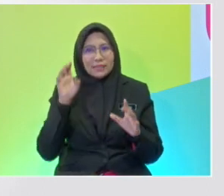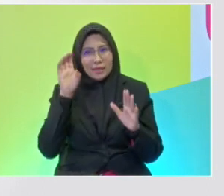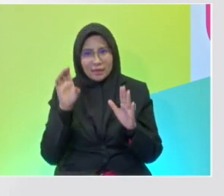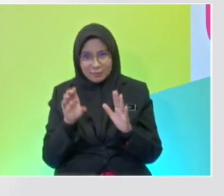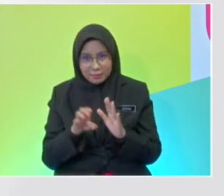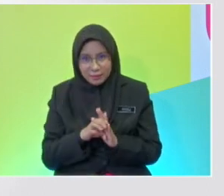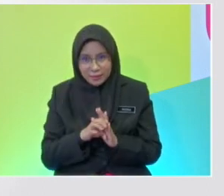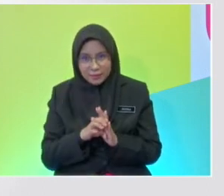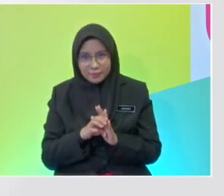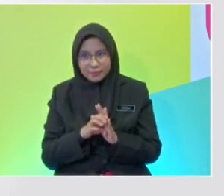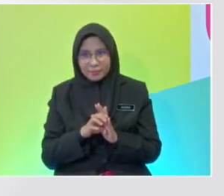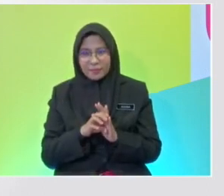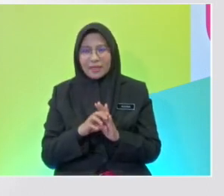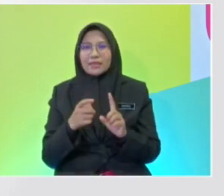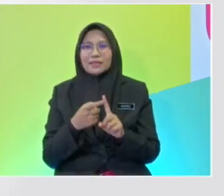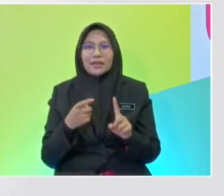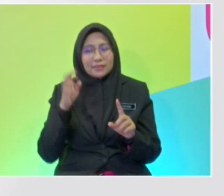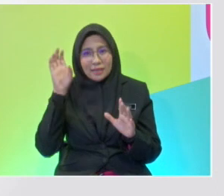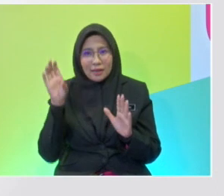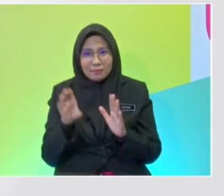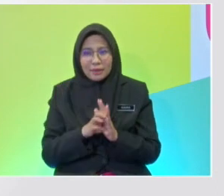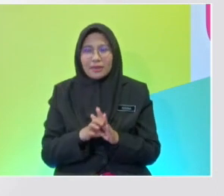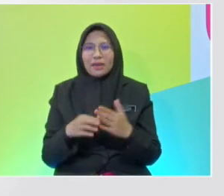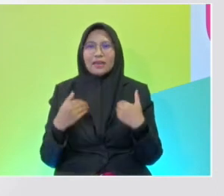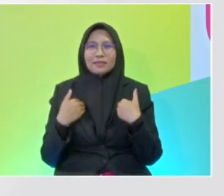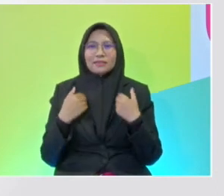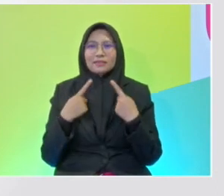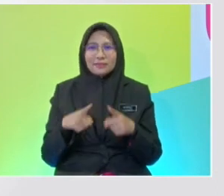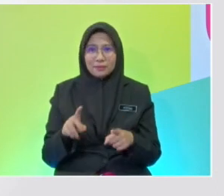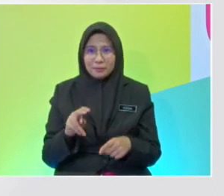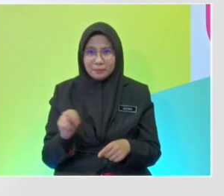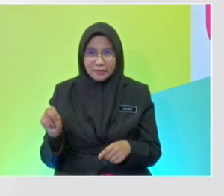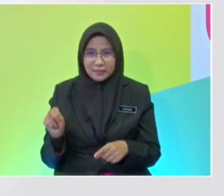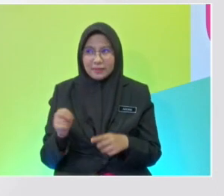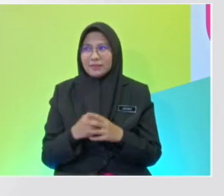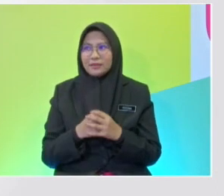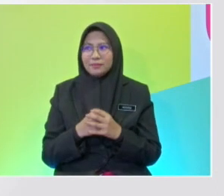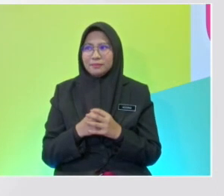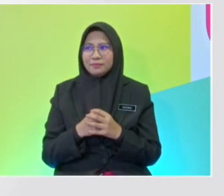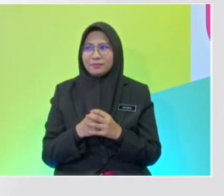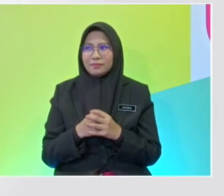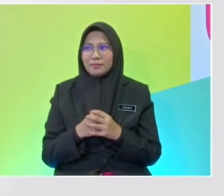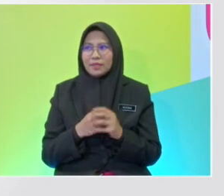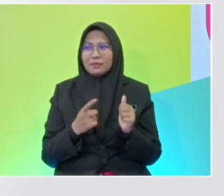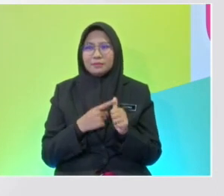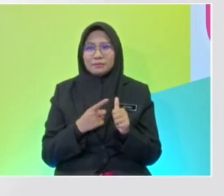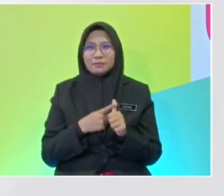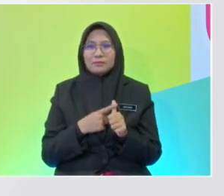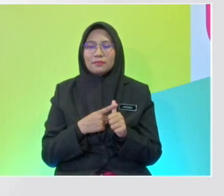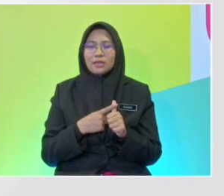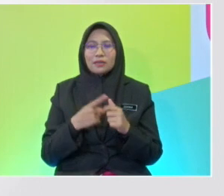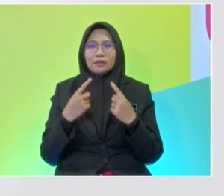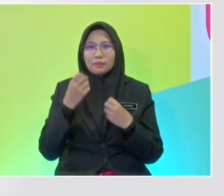mistikan berdasarkan pada raja yang diberi Oke nya tekan animasi yang